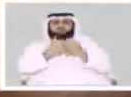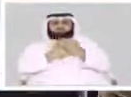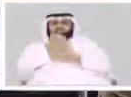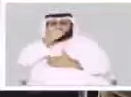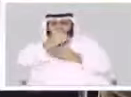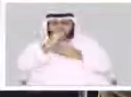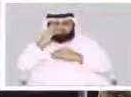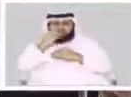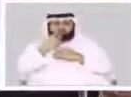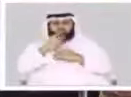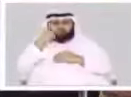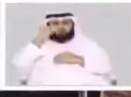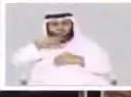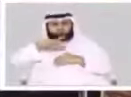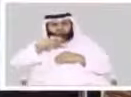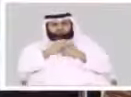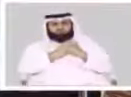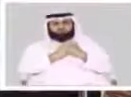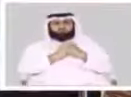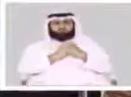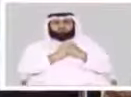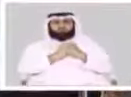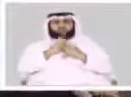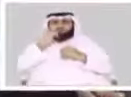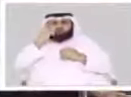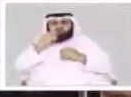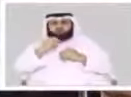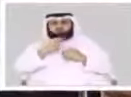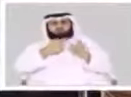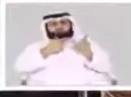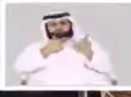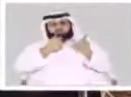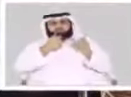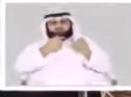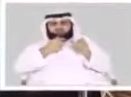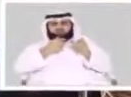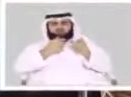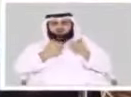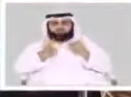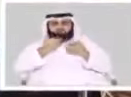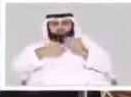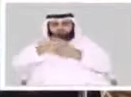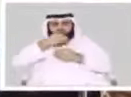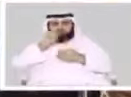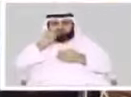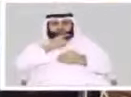تحريم السرقة، تحريم قتل الصيد للمحرم،